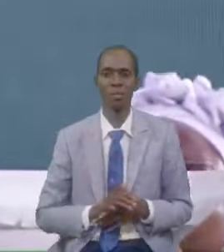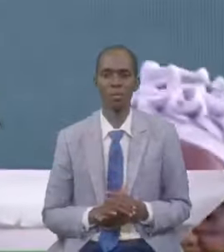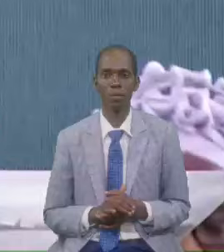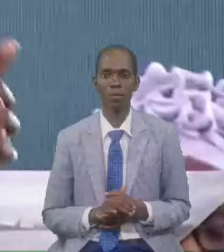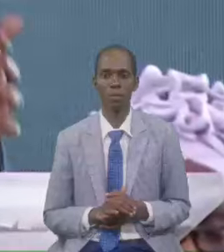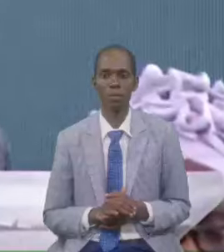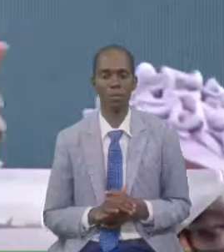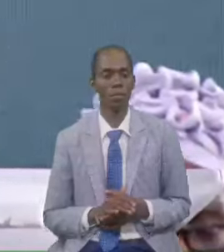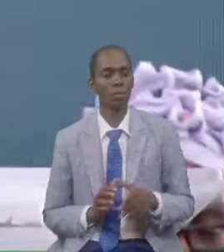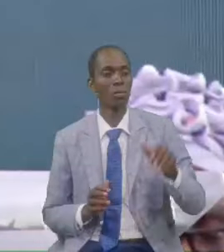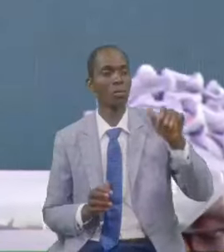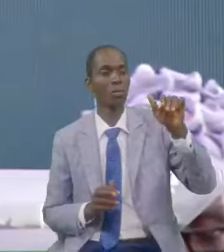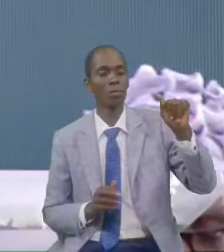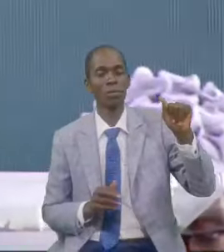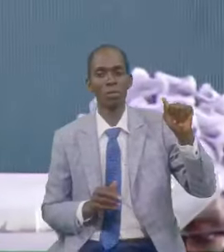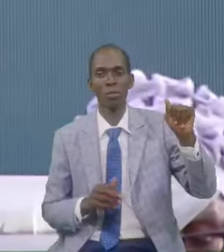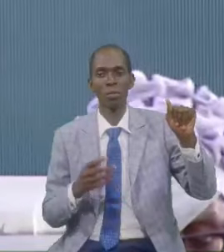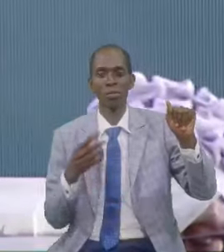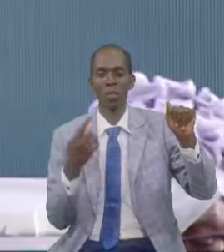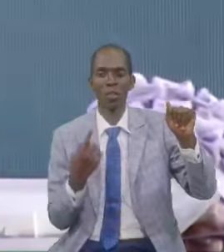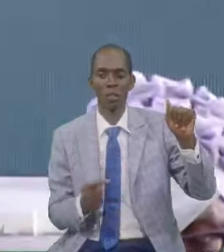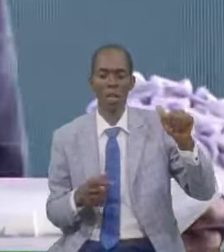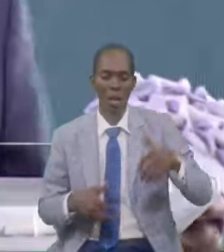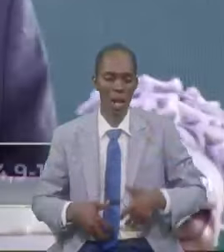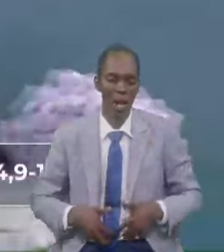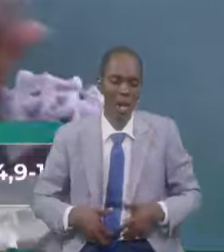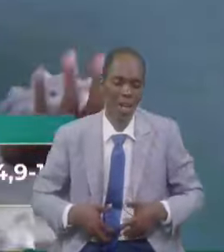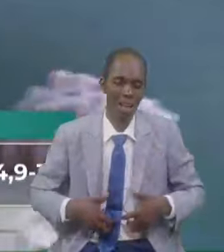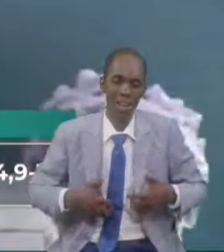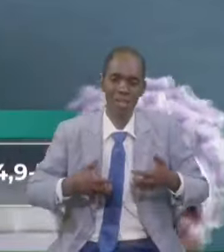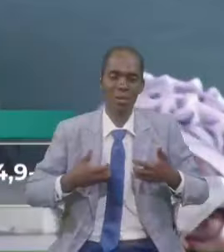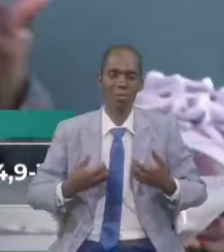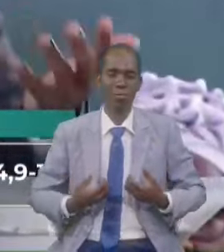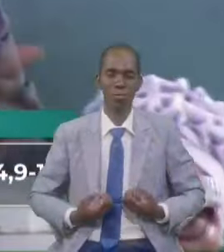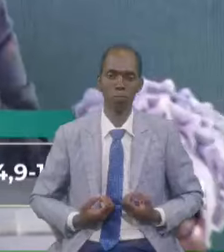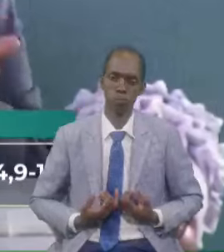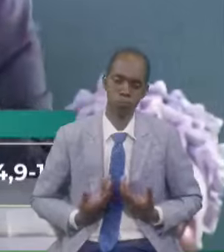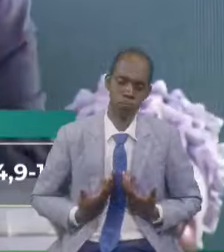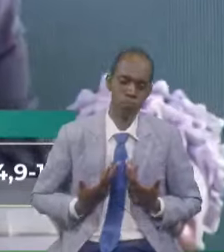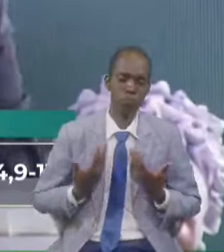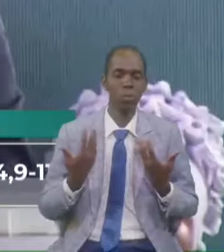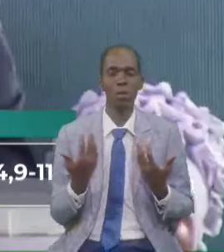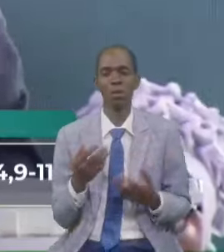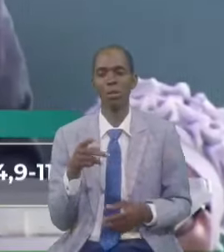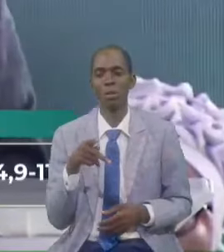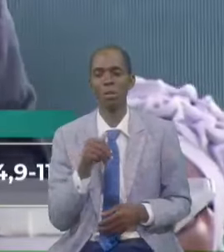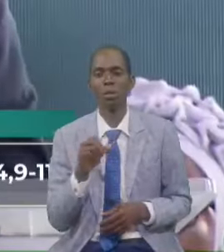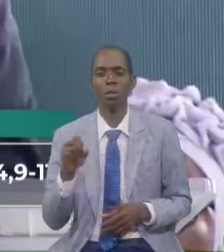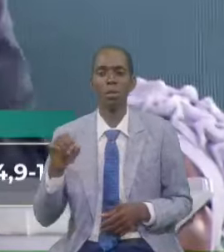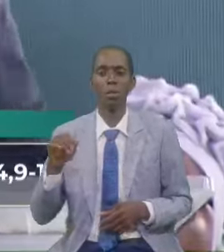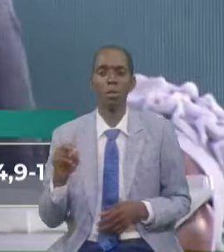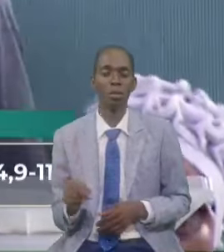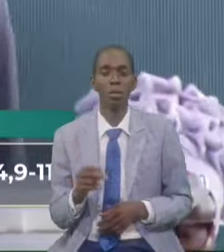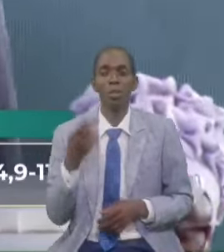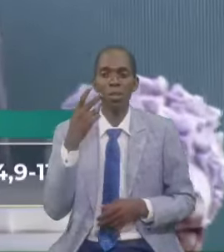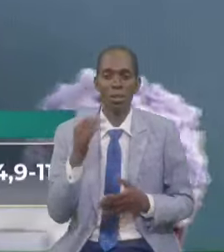the angry passion. తర్వాత A అనేది ఆగ్రహంతో కూడిన కుతూహలం. Society makes us to have the